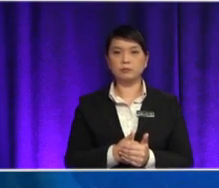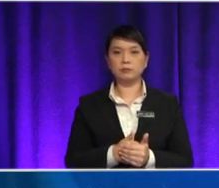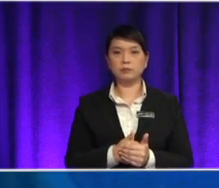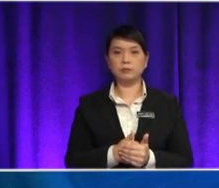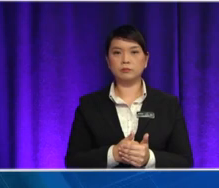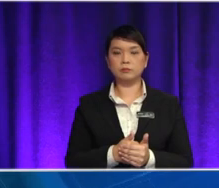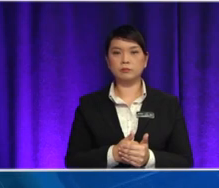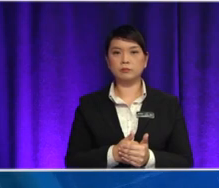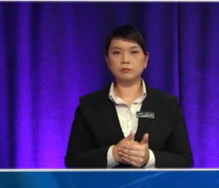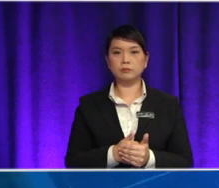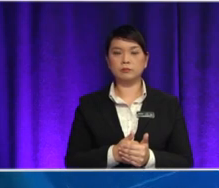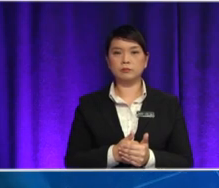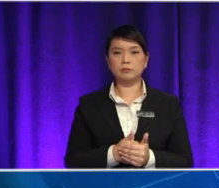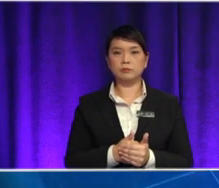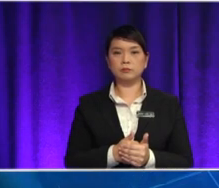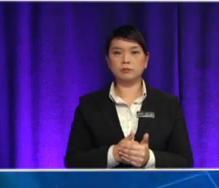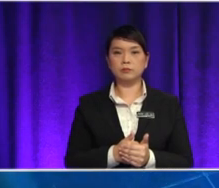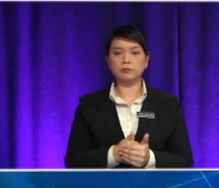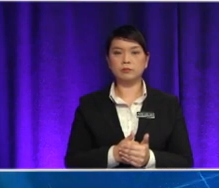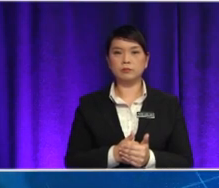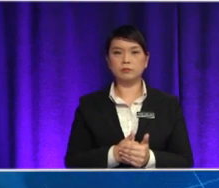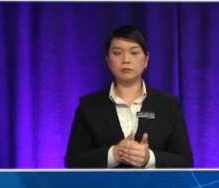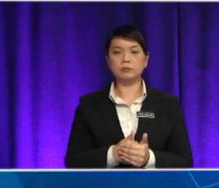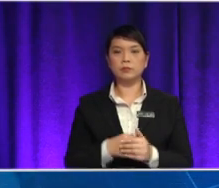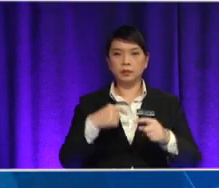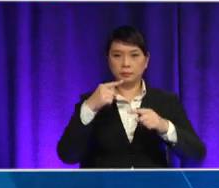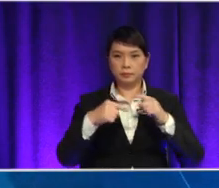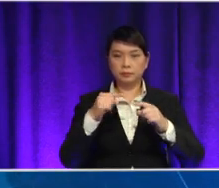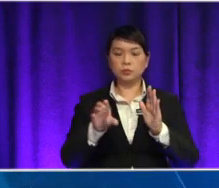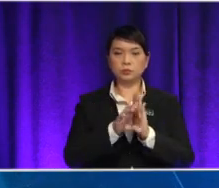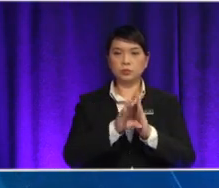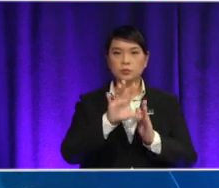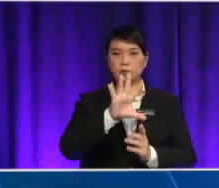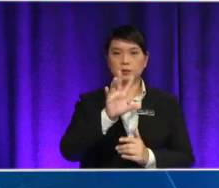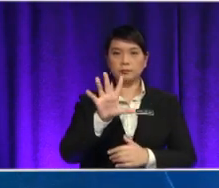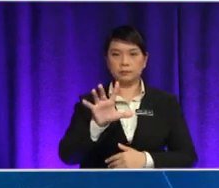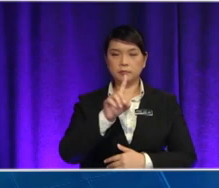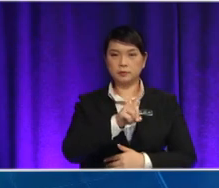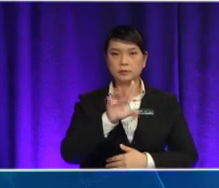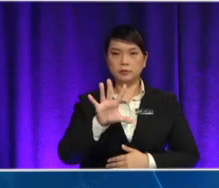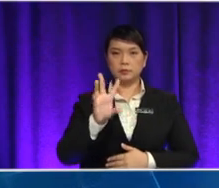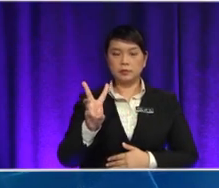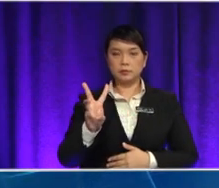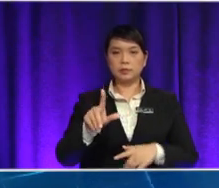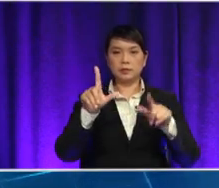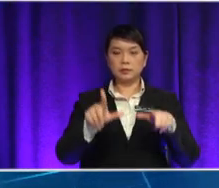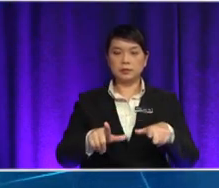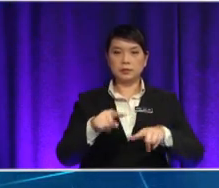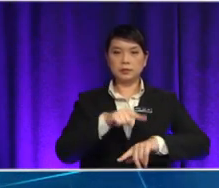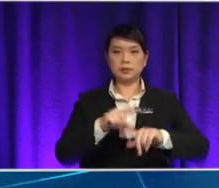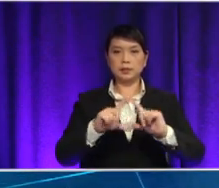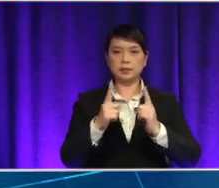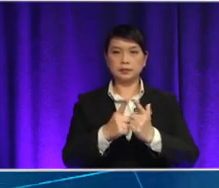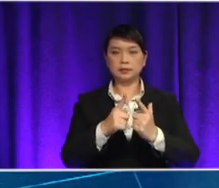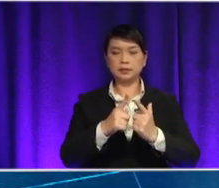data 156 di sini, bila saya klik 156, baik. 156 ni dia letak di kelas yang